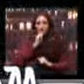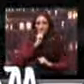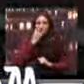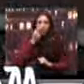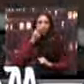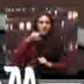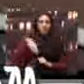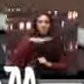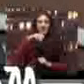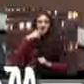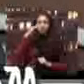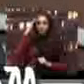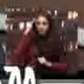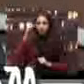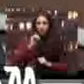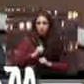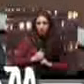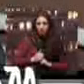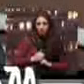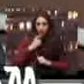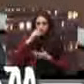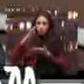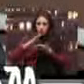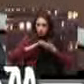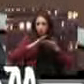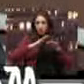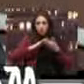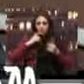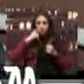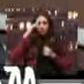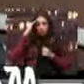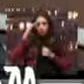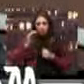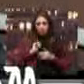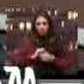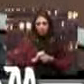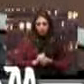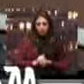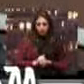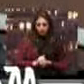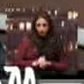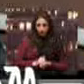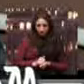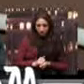البرنامج وكل اللي في البرنامج وكل اللي ساهم حتى بكلمة حلوة، أشكر